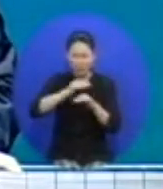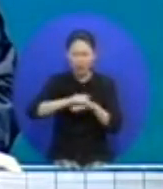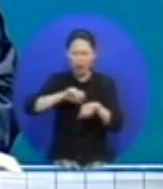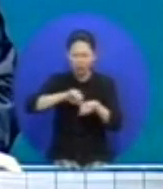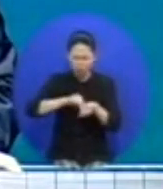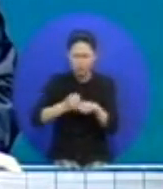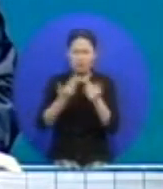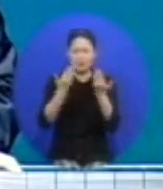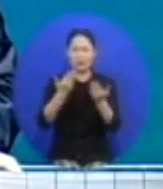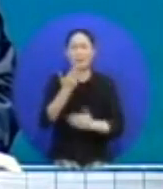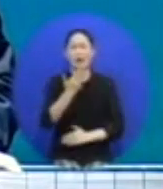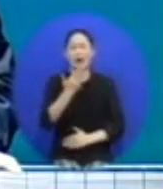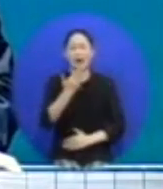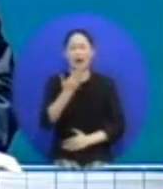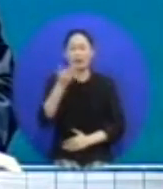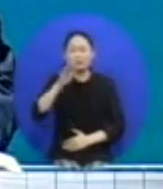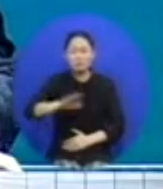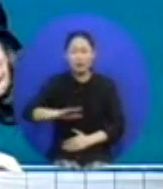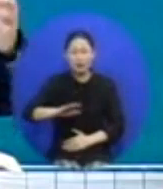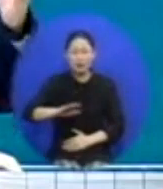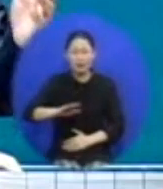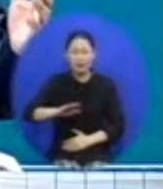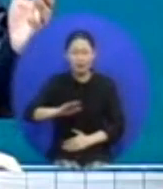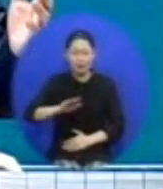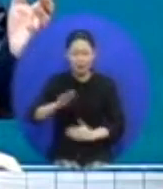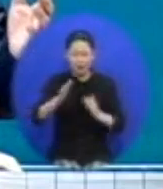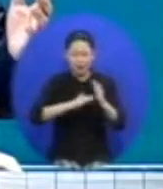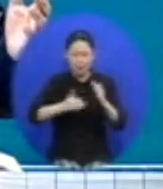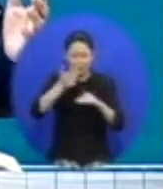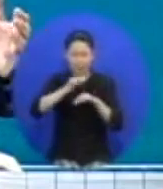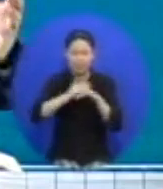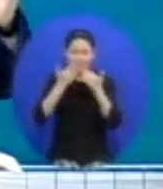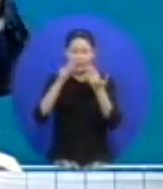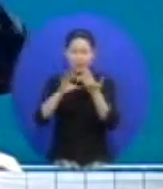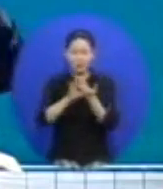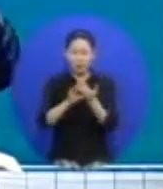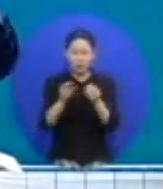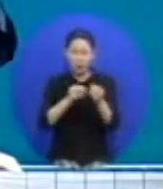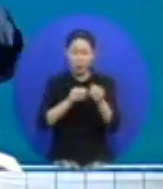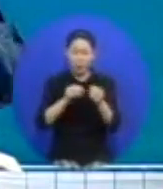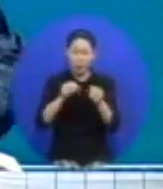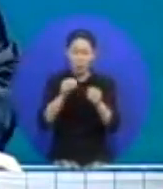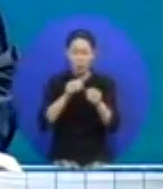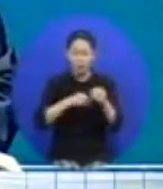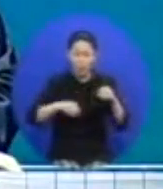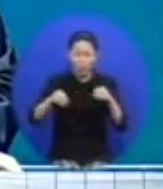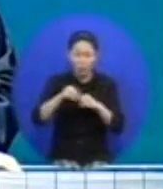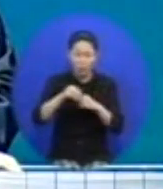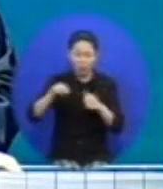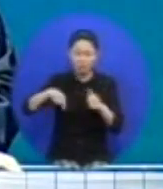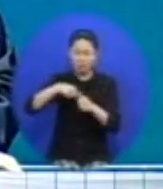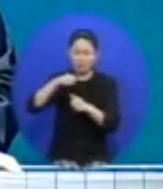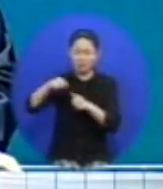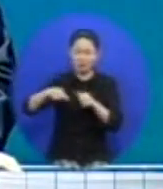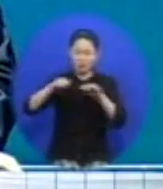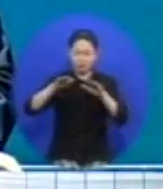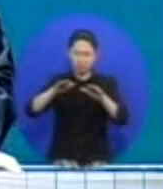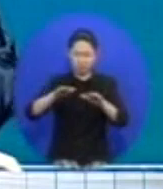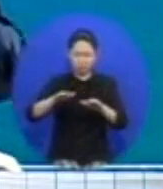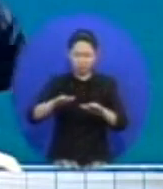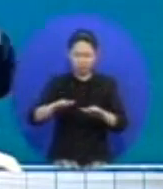수 있지요 그러나 가정 예배 드리면 오히려 분위기가 가라앉는 과정이 있어요